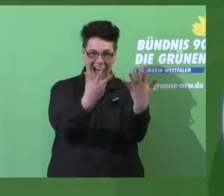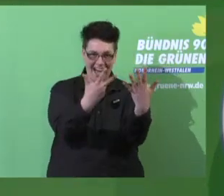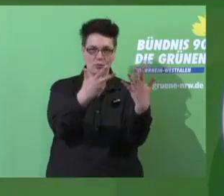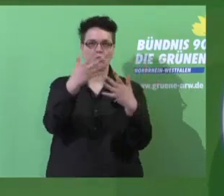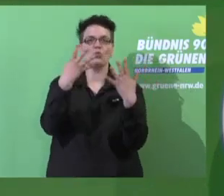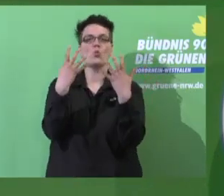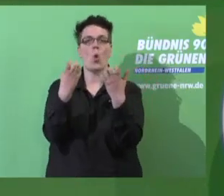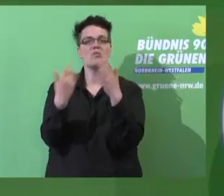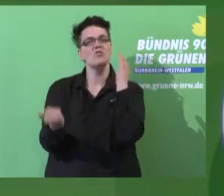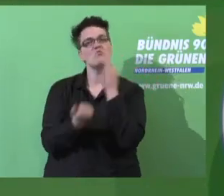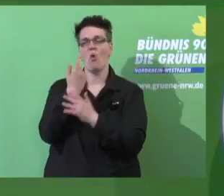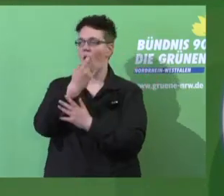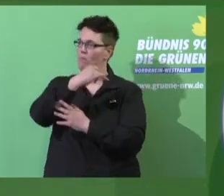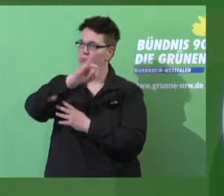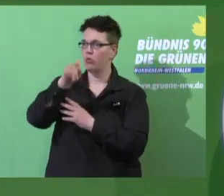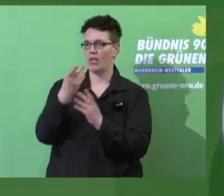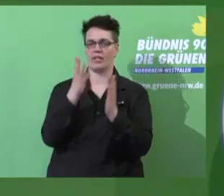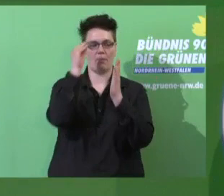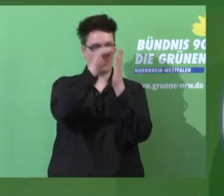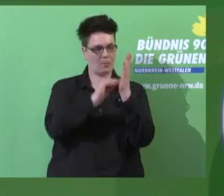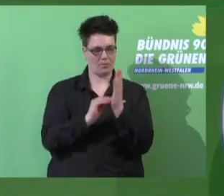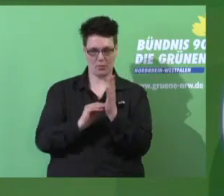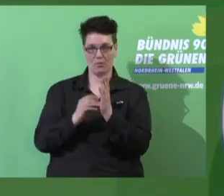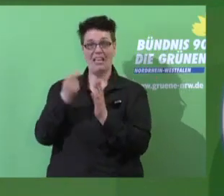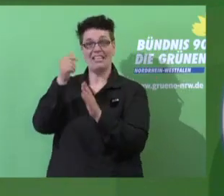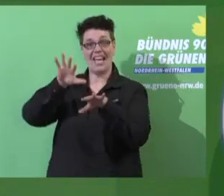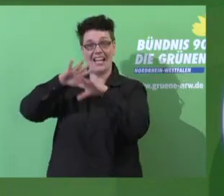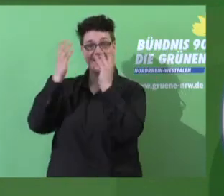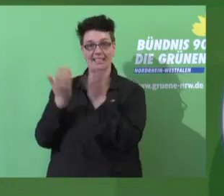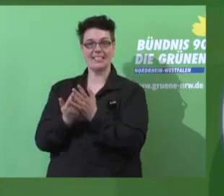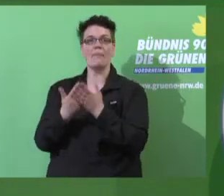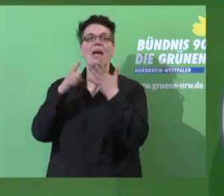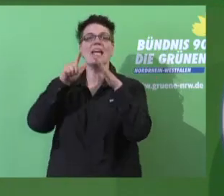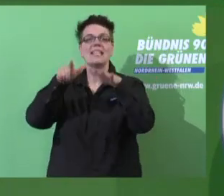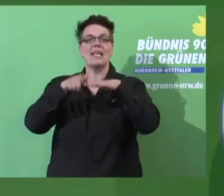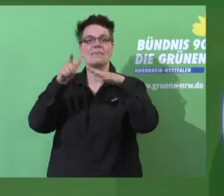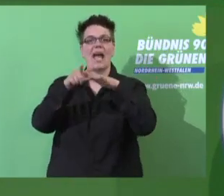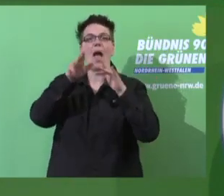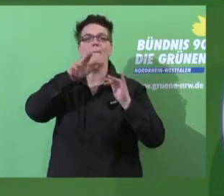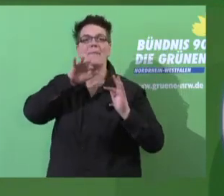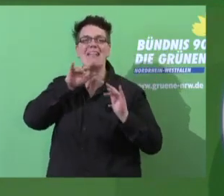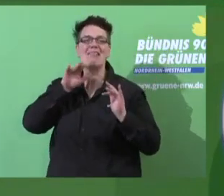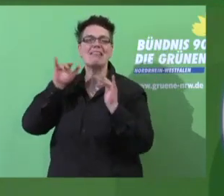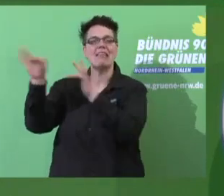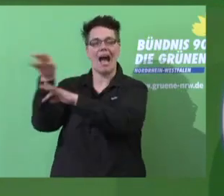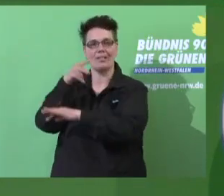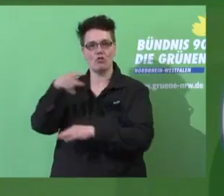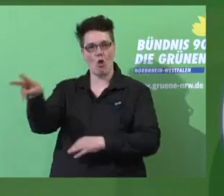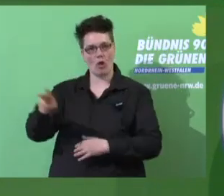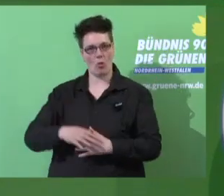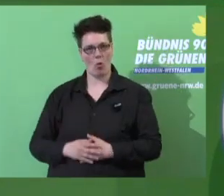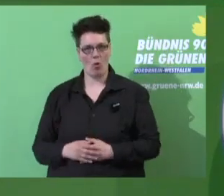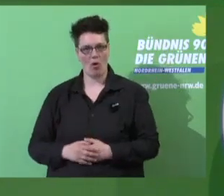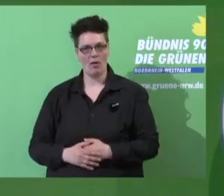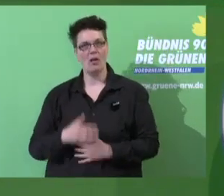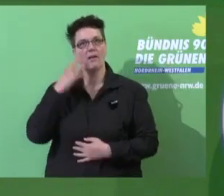von 17 Milliarden. Wenn man diese 17 Milliarden jetzt teilt durch die Mittel, die vorhanden sind, Jahr für Jahr,